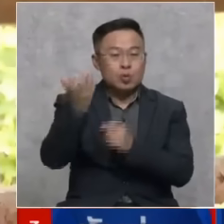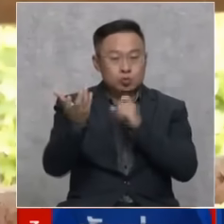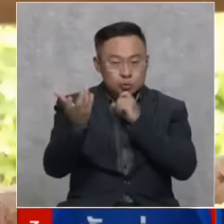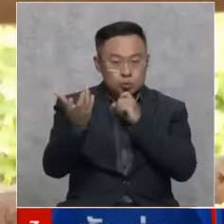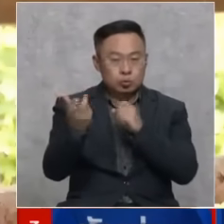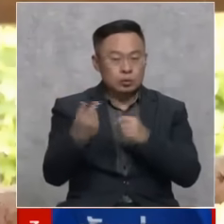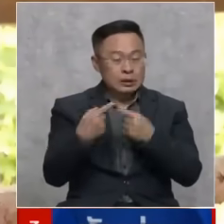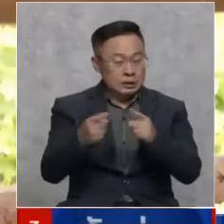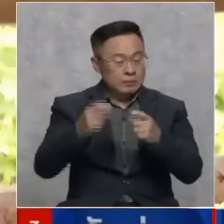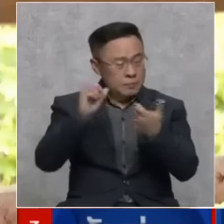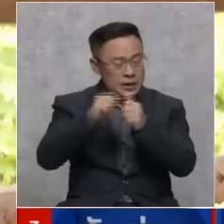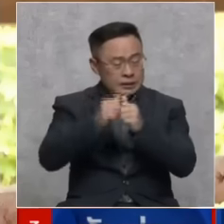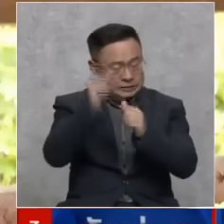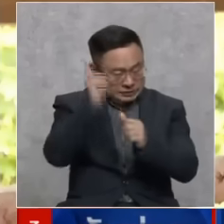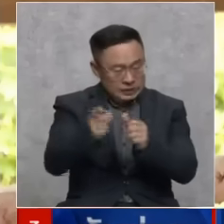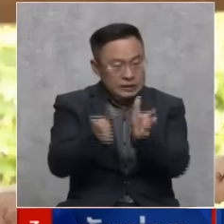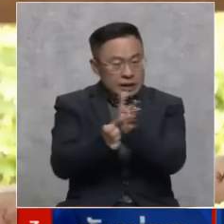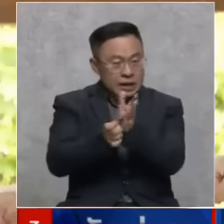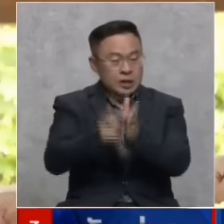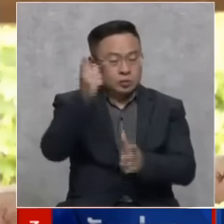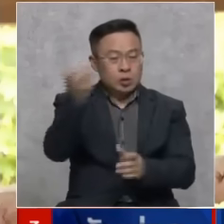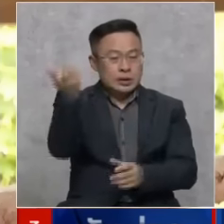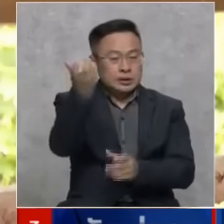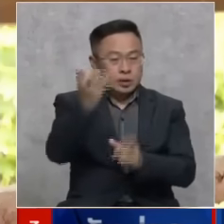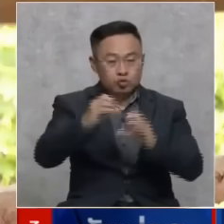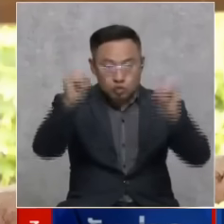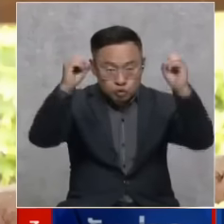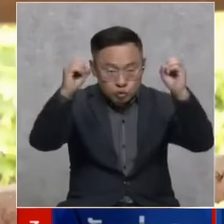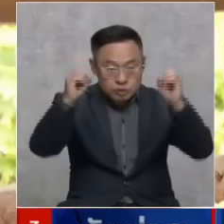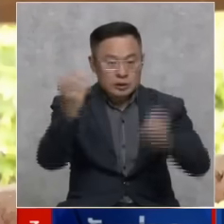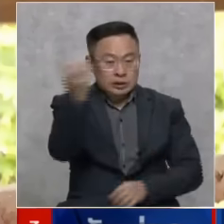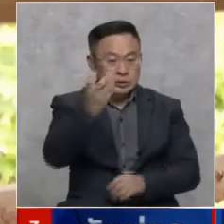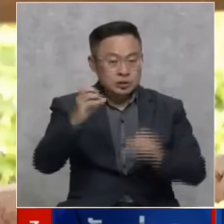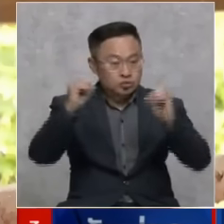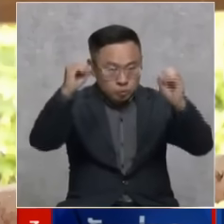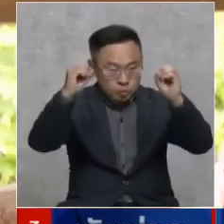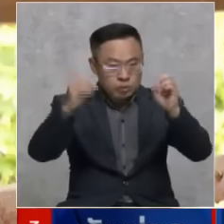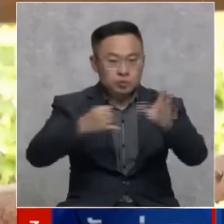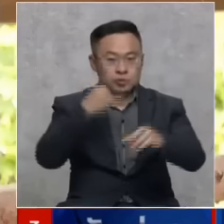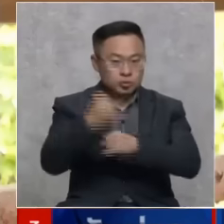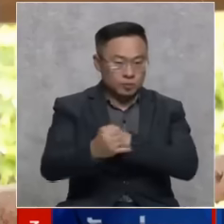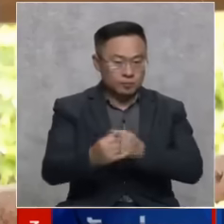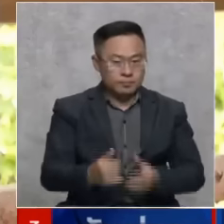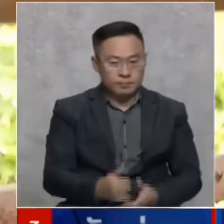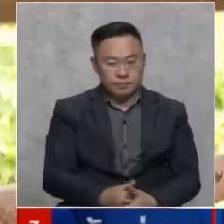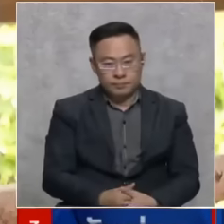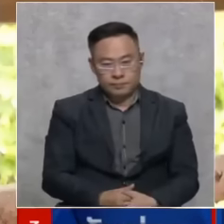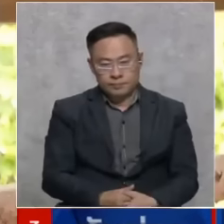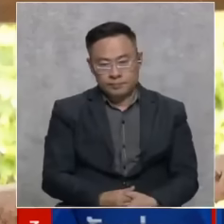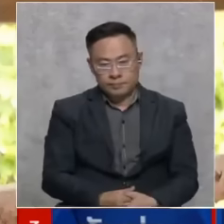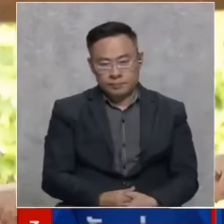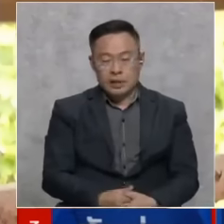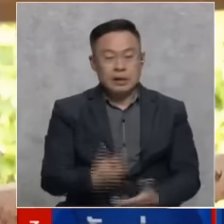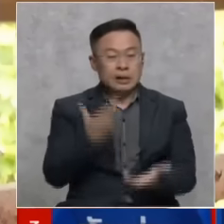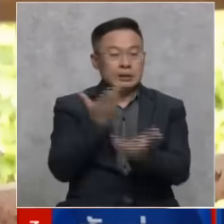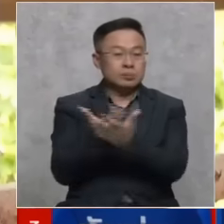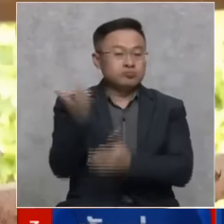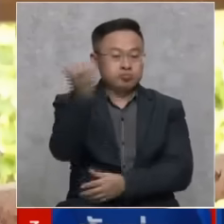เยอะดิเพราะว่ามันไม่ได้ปลดมันไม่ได้ปลดหนี้มันมีหนี้อยู่เหมือนเดิม